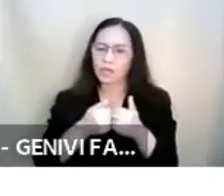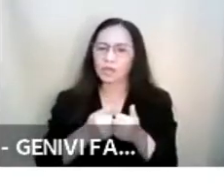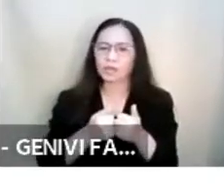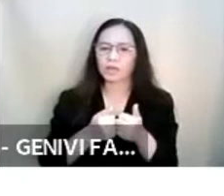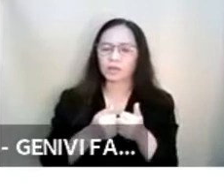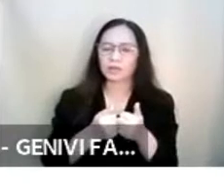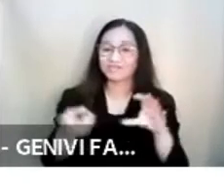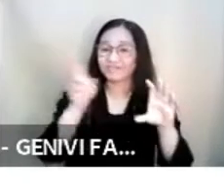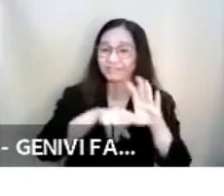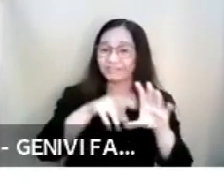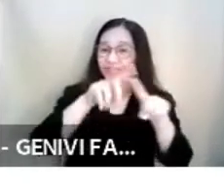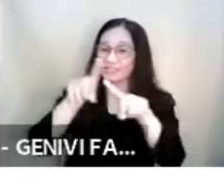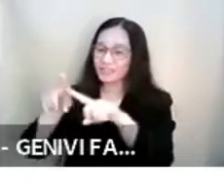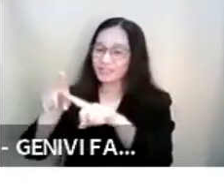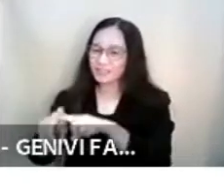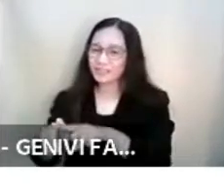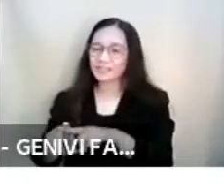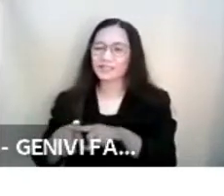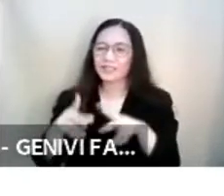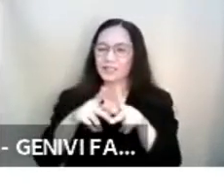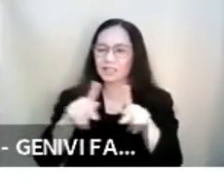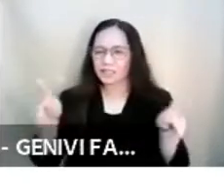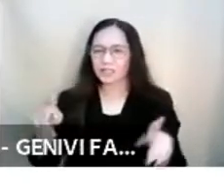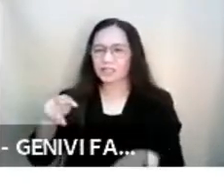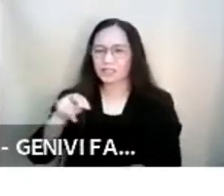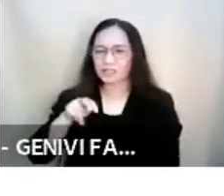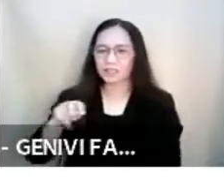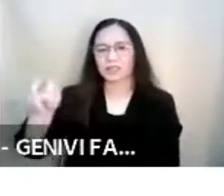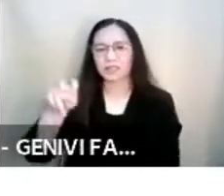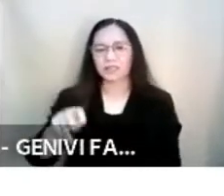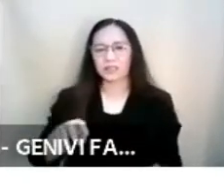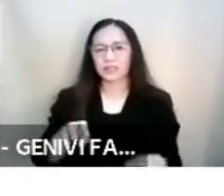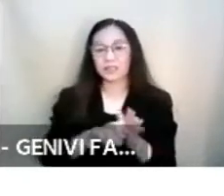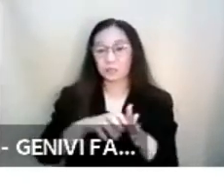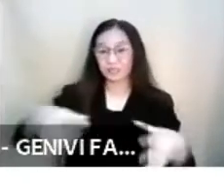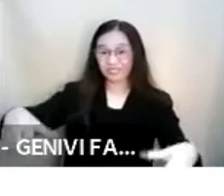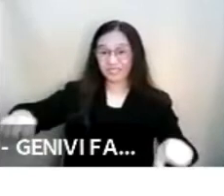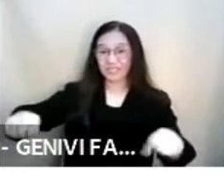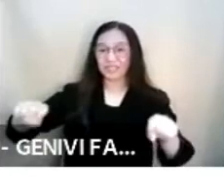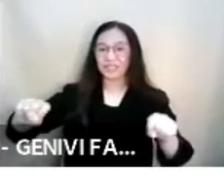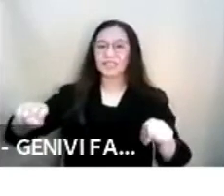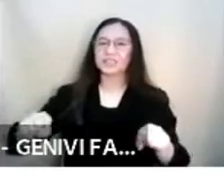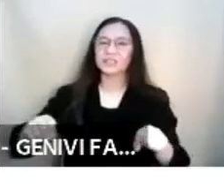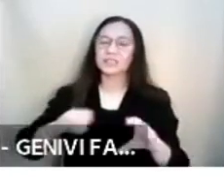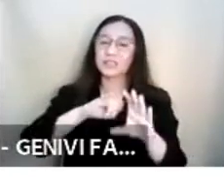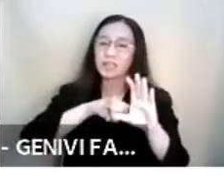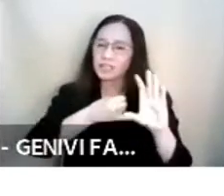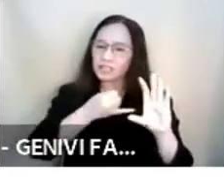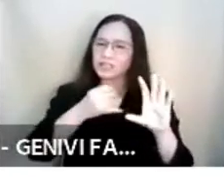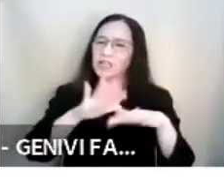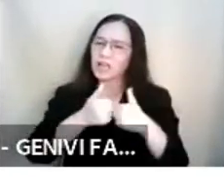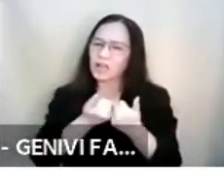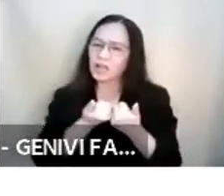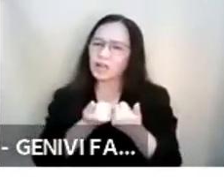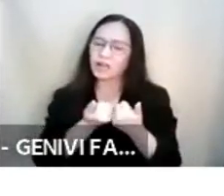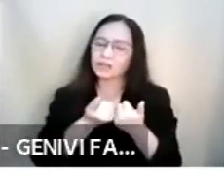iba't ibang forms of public transportation. Halimbawa, pagsakay sa tricycle, pagsakay sa jeep, paano ba nila